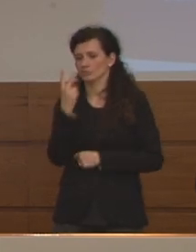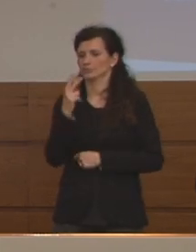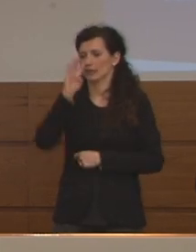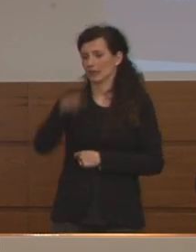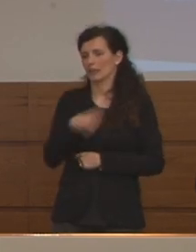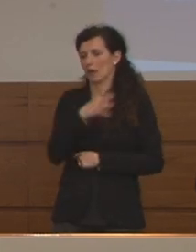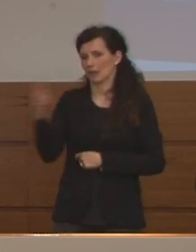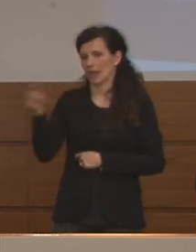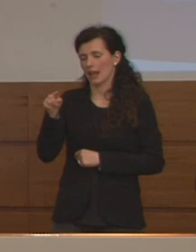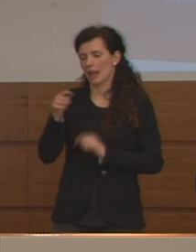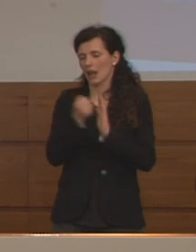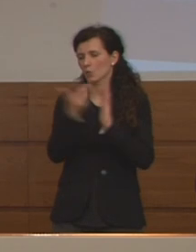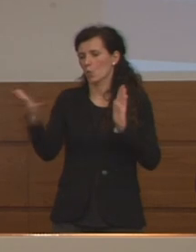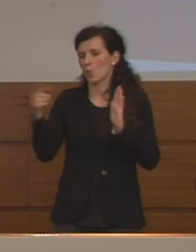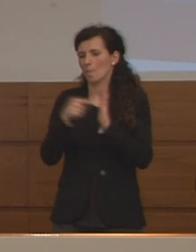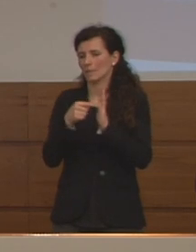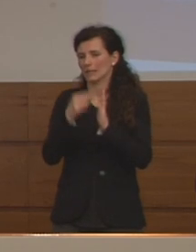lombardia